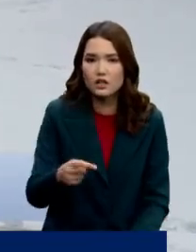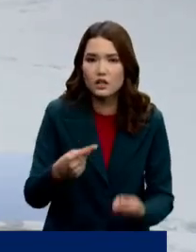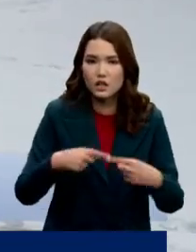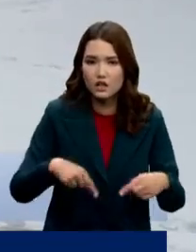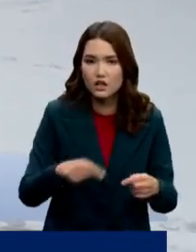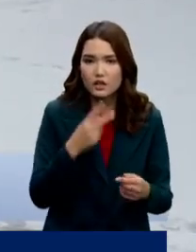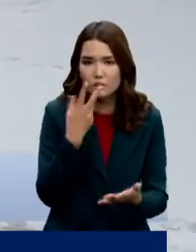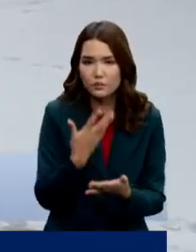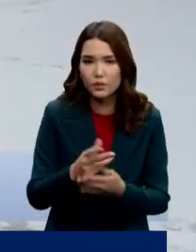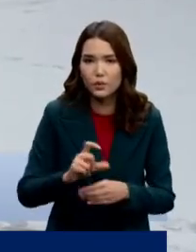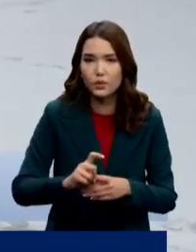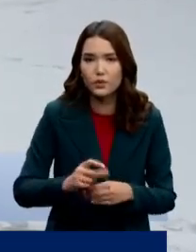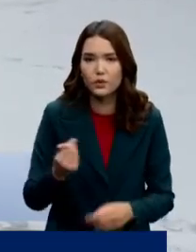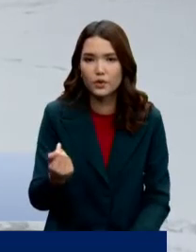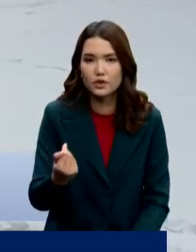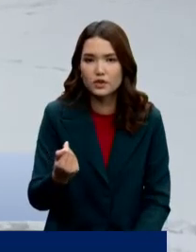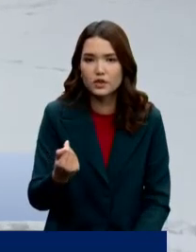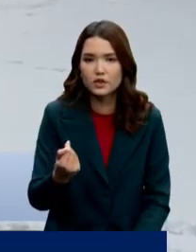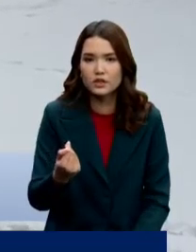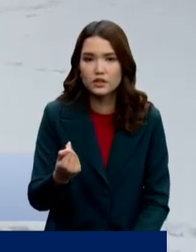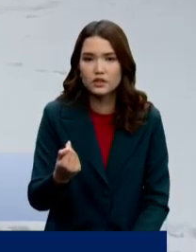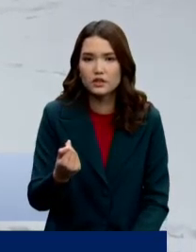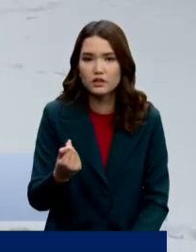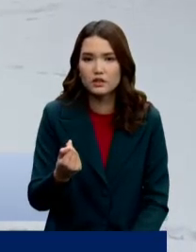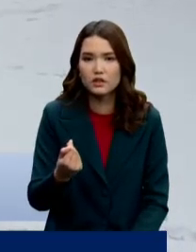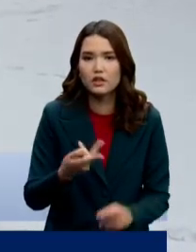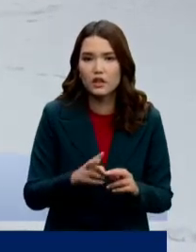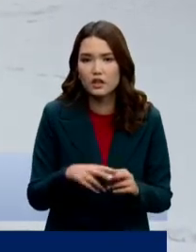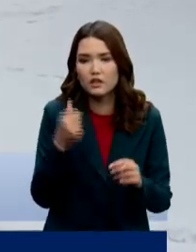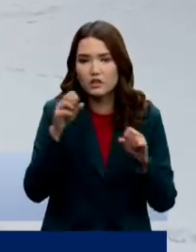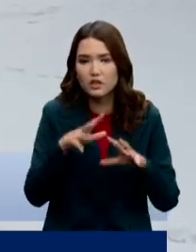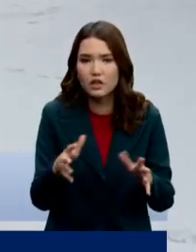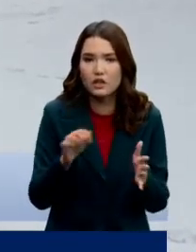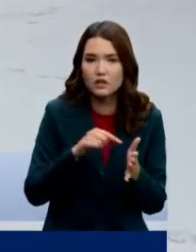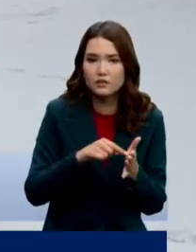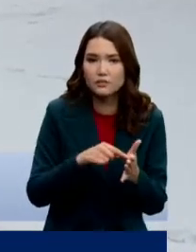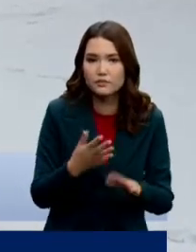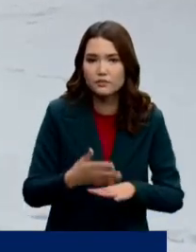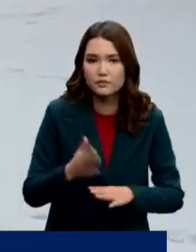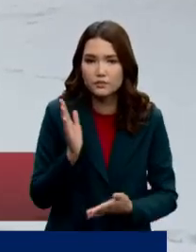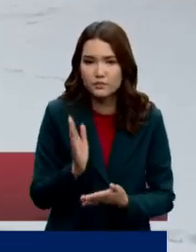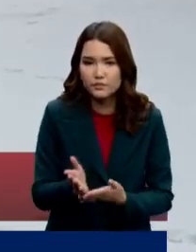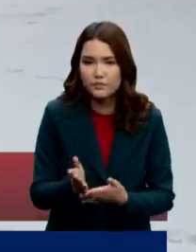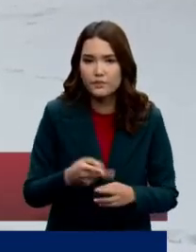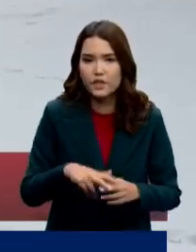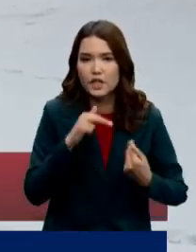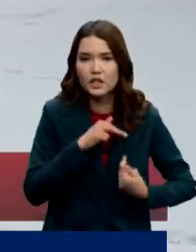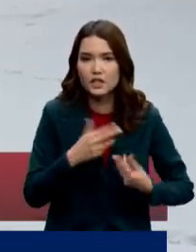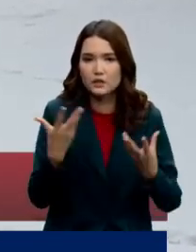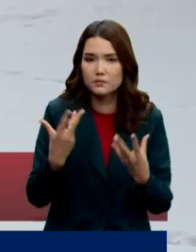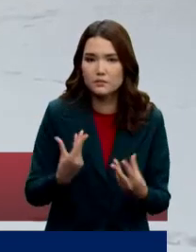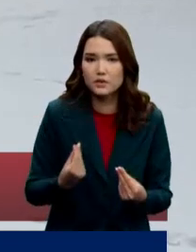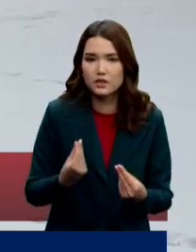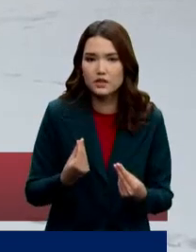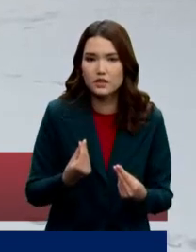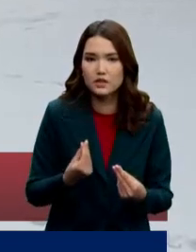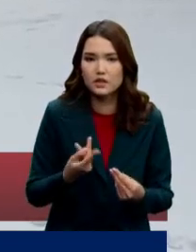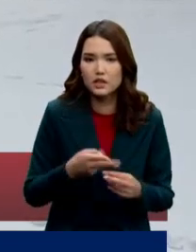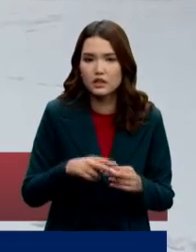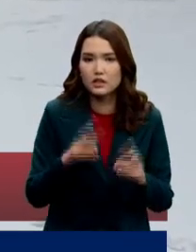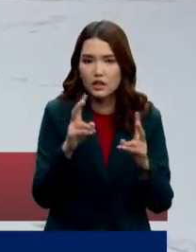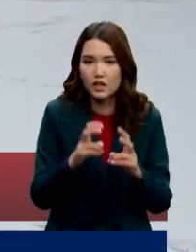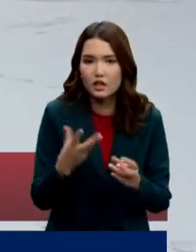шетін үзген. Сүйіпкенде ғана оны жаңағы трактормен тартқан. Трактормен тартқан кезінде жаңағы кабель тартқан кезінде